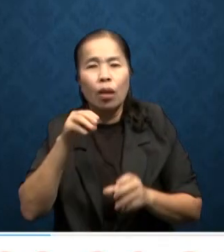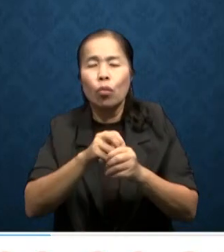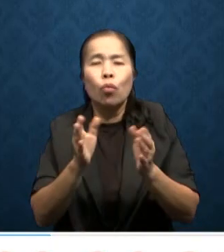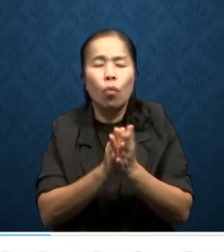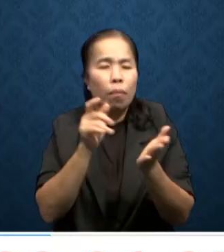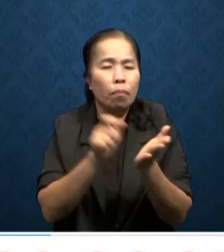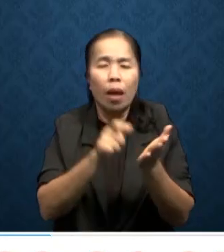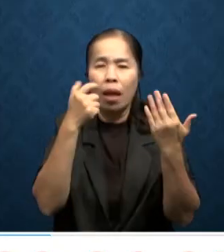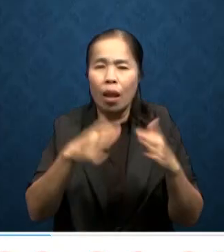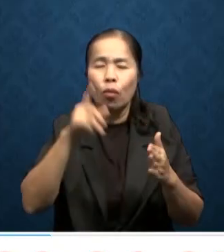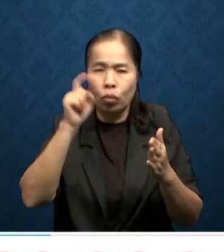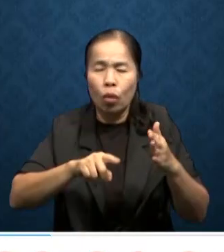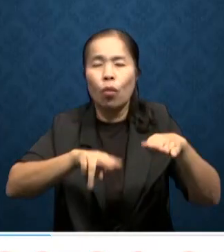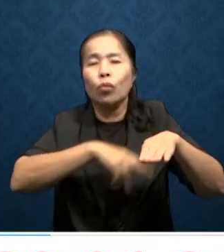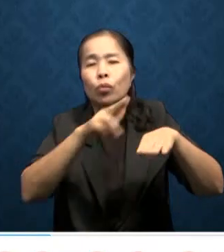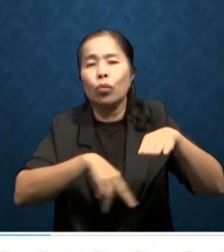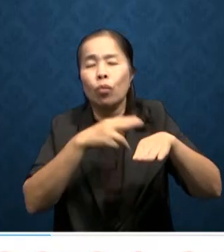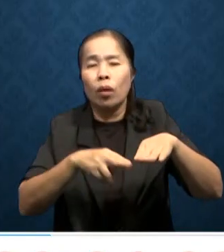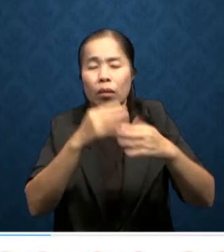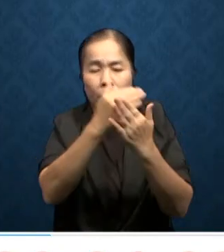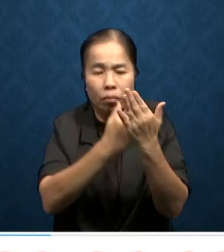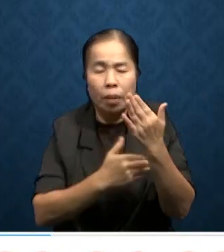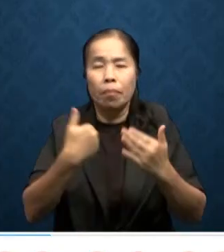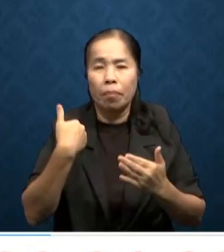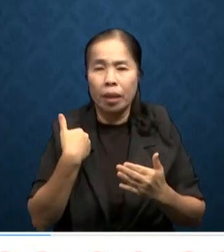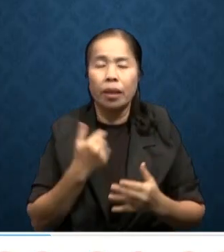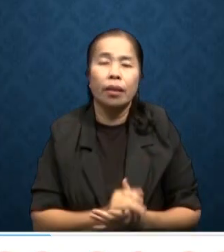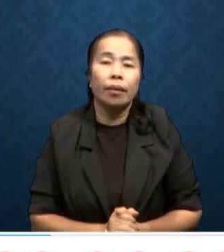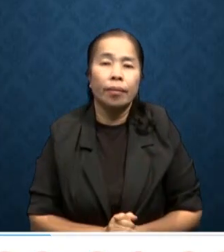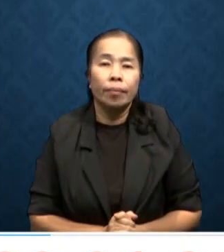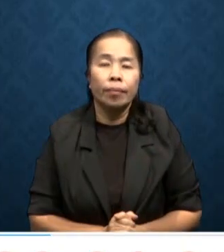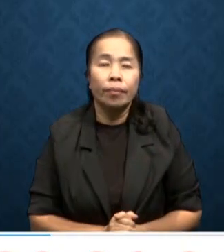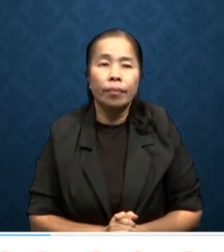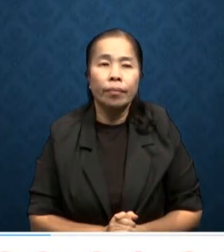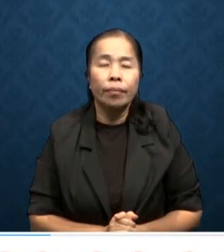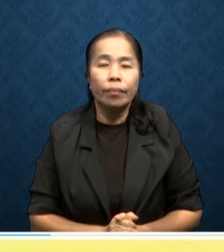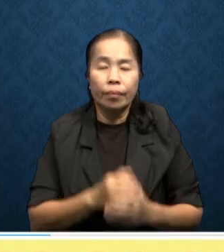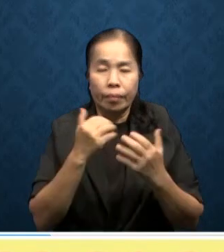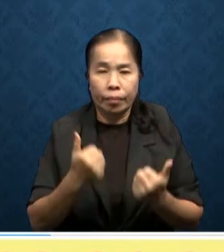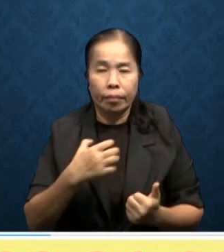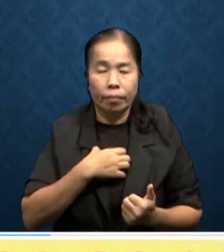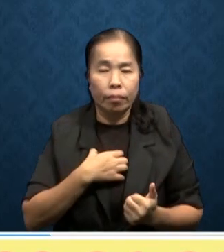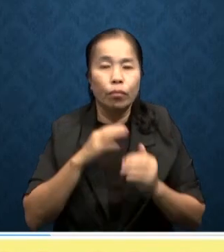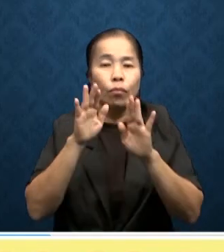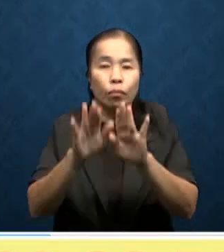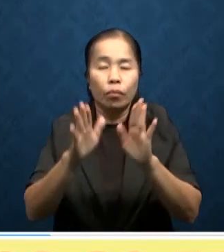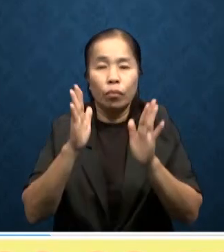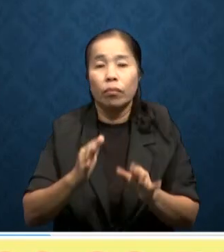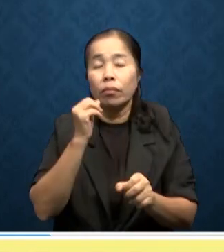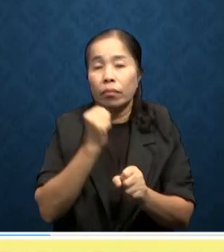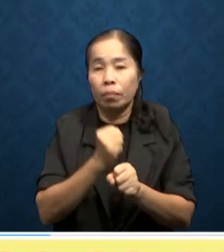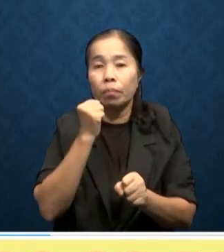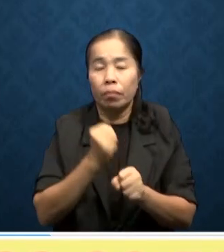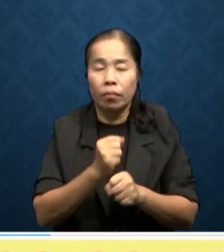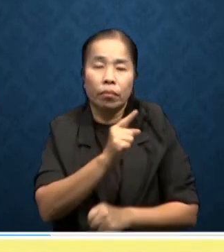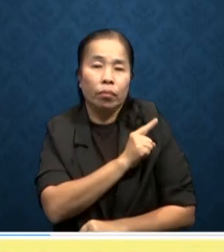ไว้ต้องตรวจอยู่ในระเบียบดังกล่าวทั้งสิ้นสุดท้ายนี้ดิฉันขอฝากเจ้าหน้าที่ผู้มีส่วน